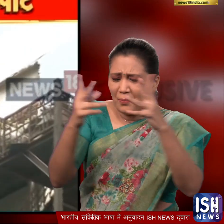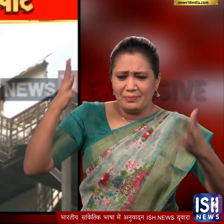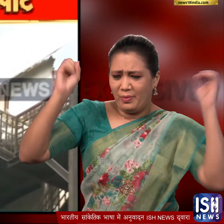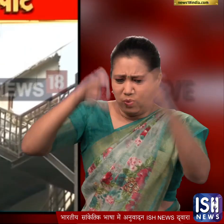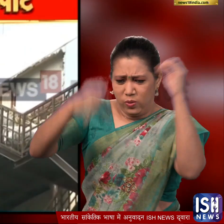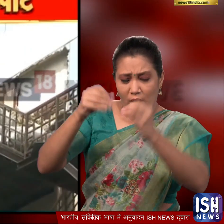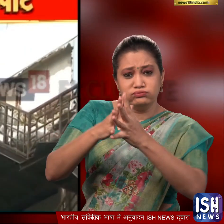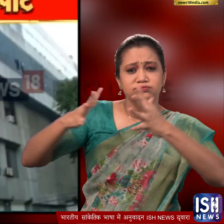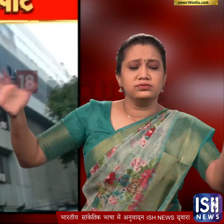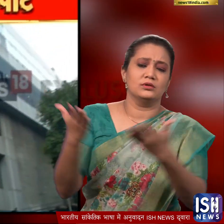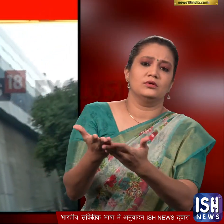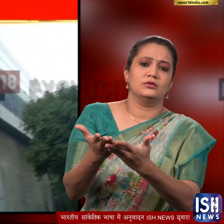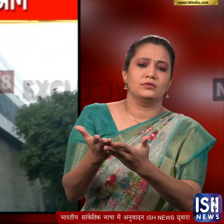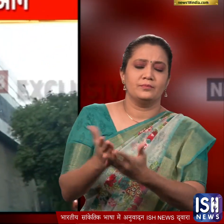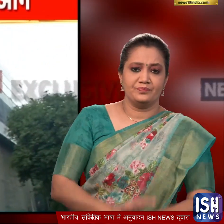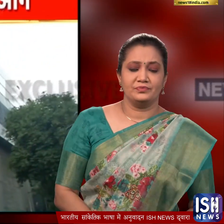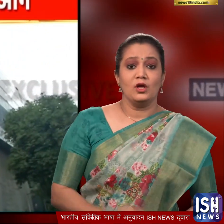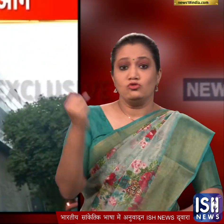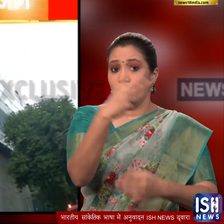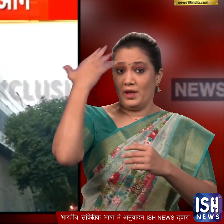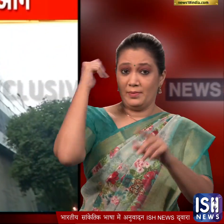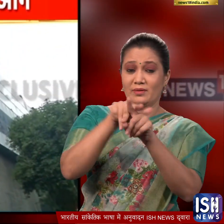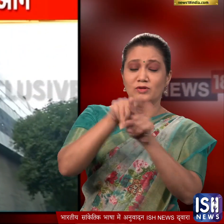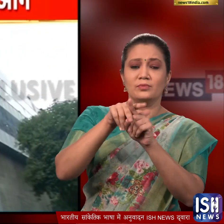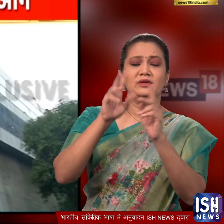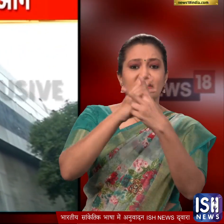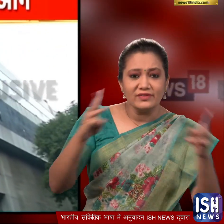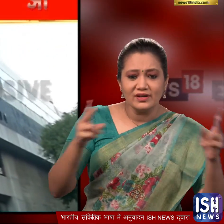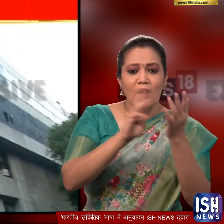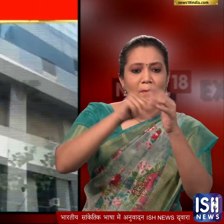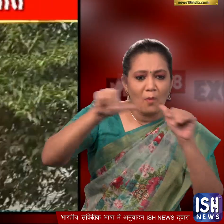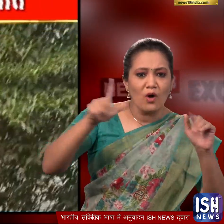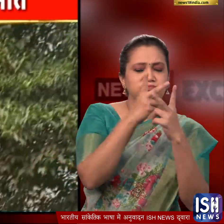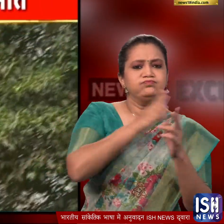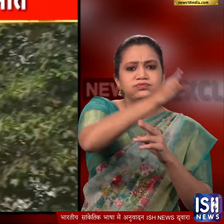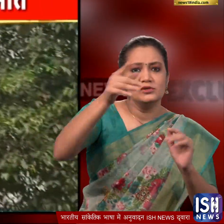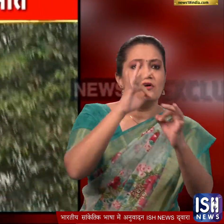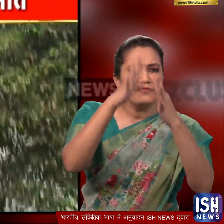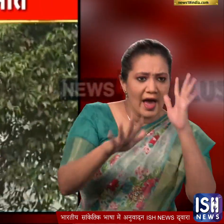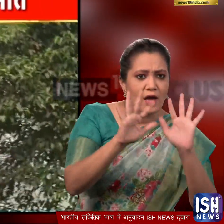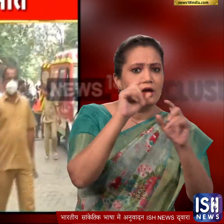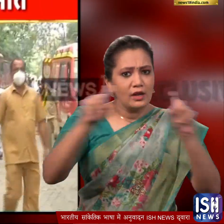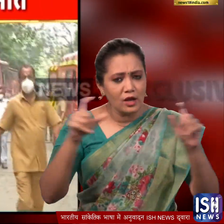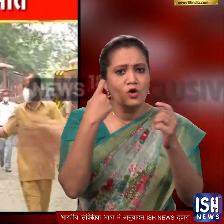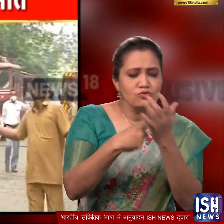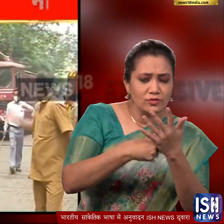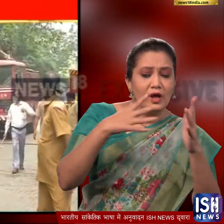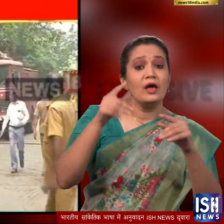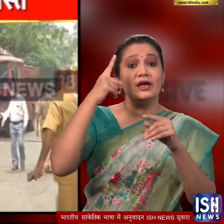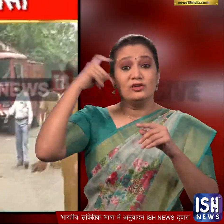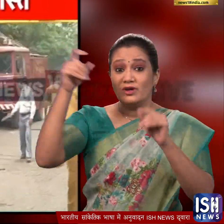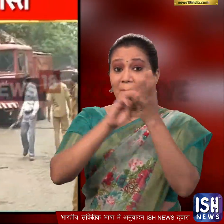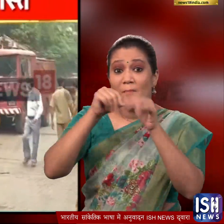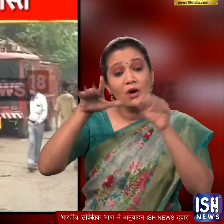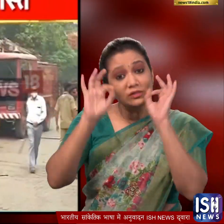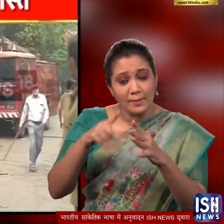सामानों से भरी पड़ी है। सूत्रों के मुताबिक 2 महीने पहले ही बीएमसी ने मुंबई के सभी शॉपिंग मॉल में फायर ऑडिट किया था। ड्रीम्स मॉल का नाम